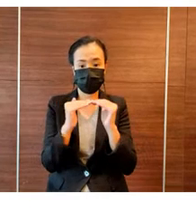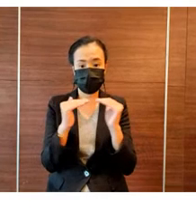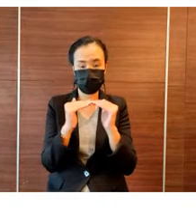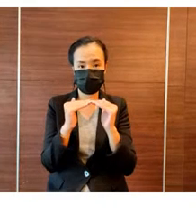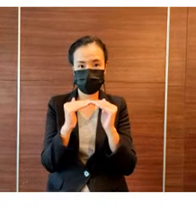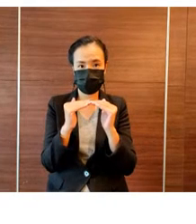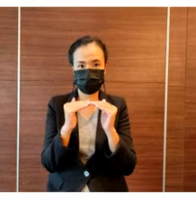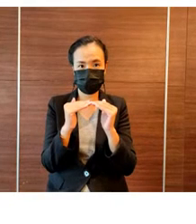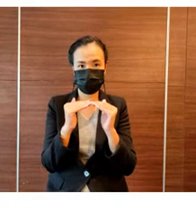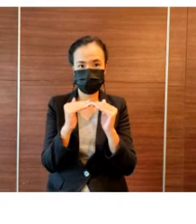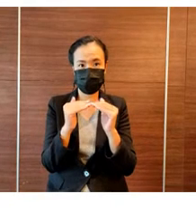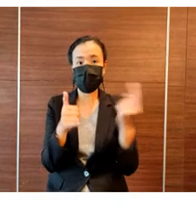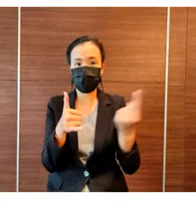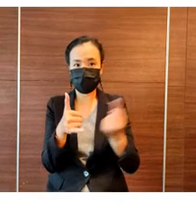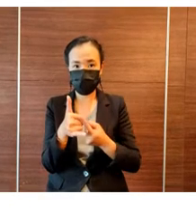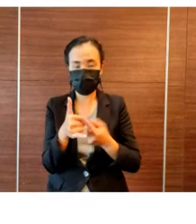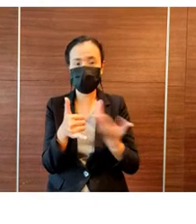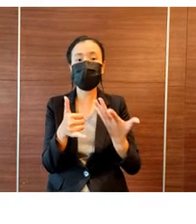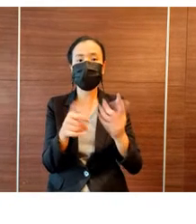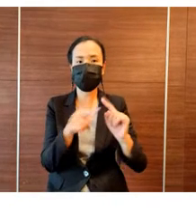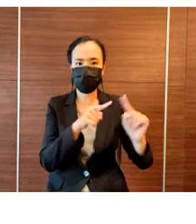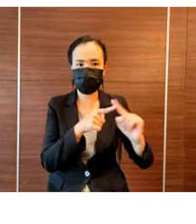ผู้ต้องหานะครับ